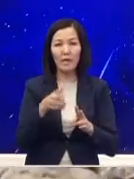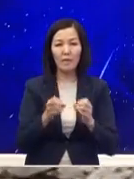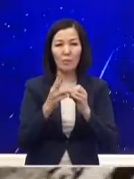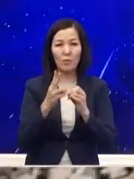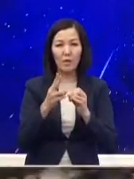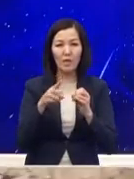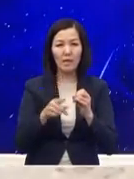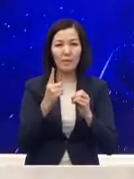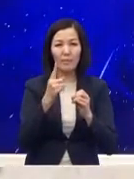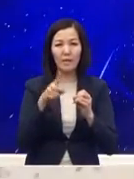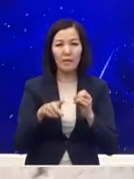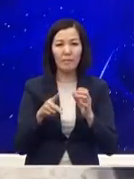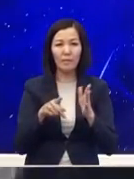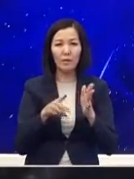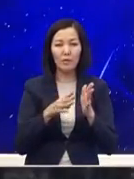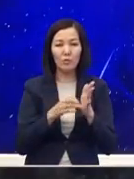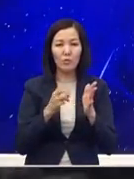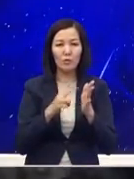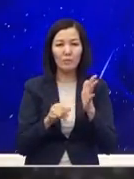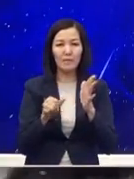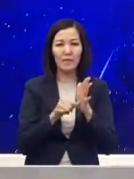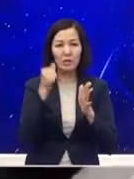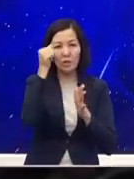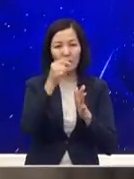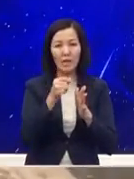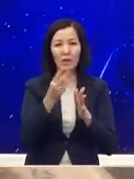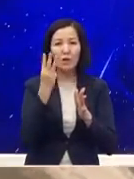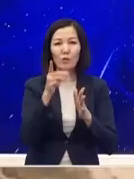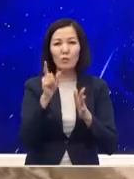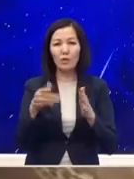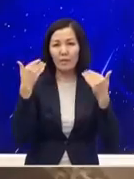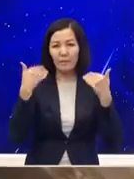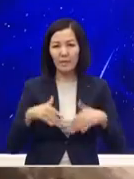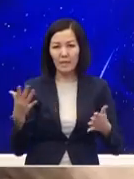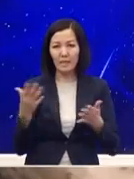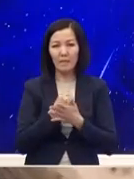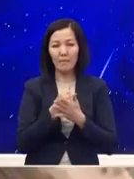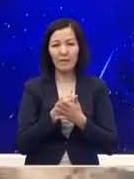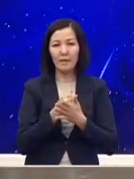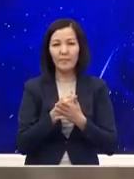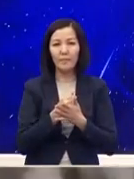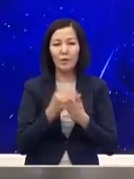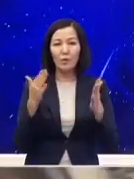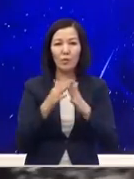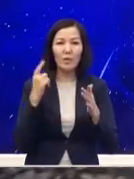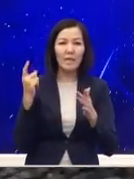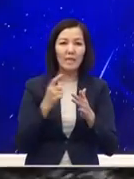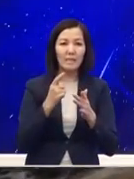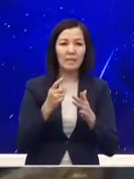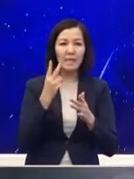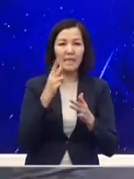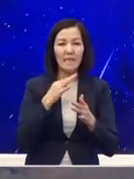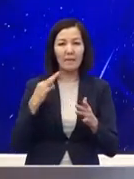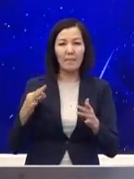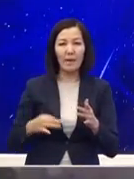2012, 2001 және 1976 жылдары туған 3 адамның денесі табылды. Ведомство үй иесі мен оның